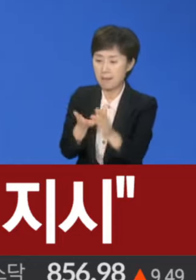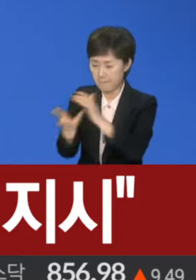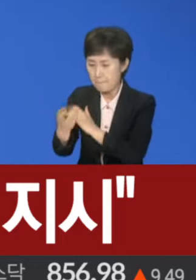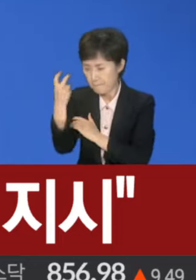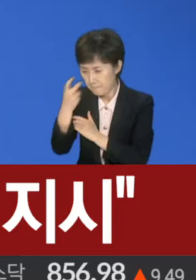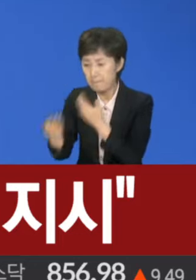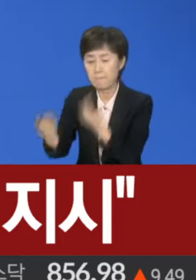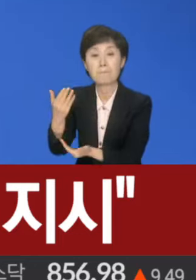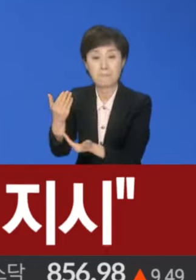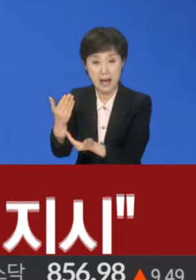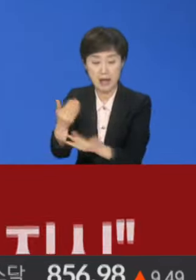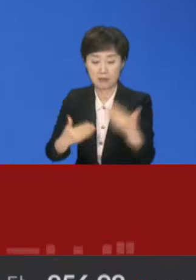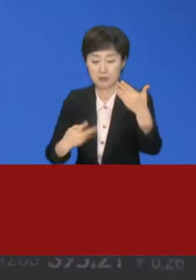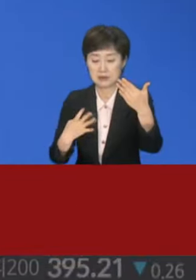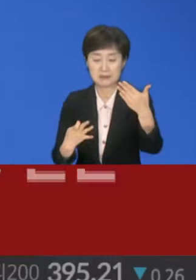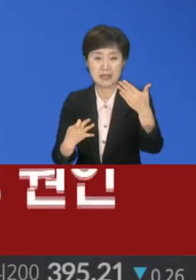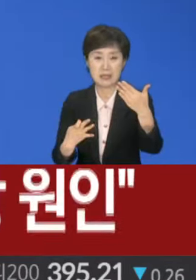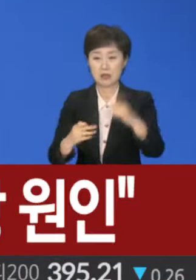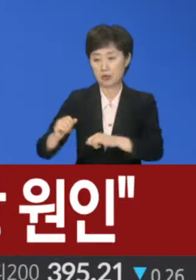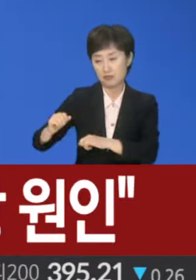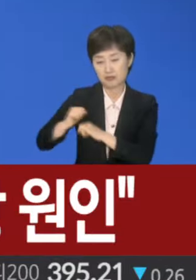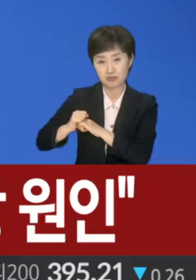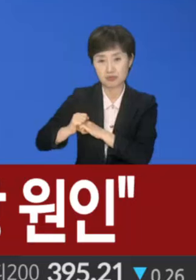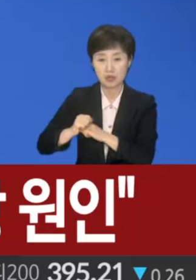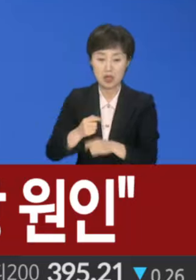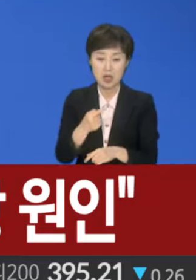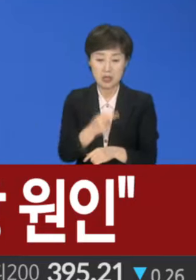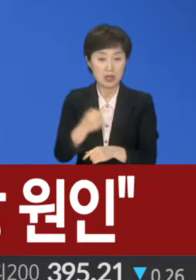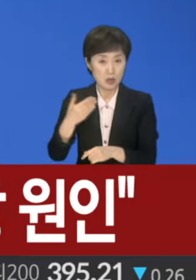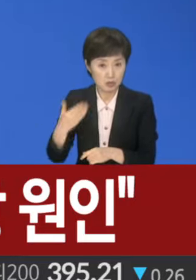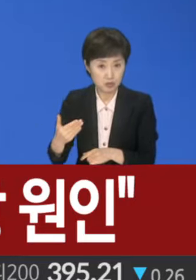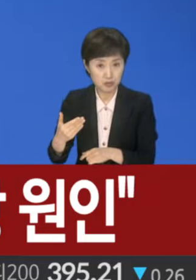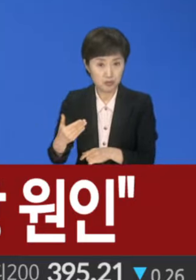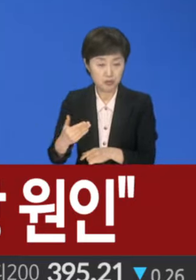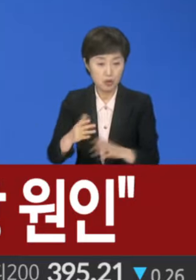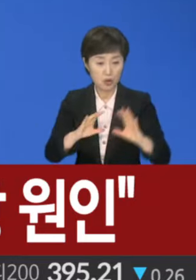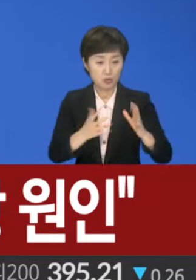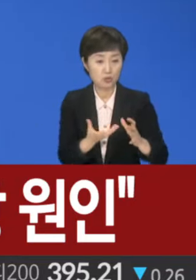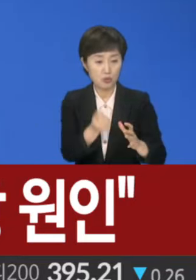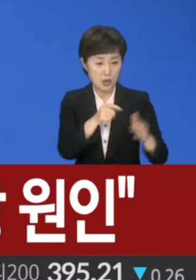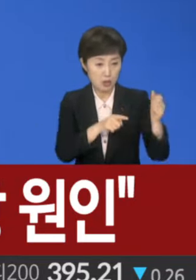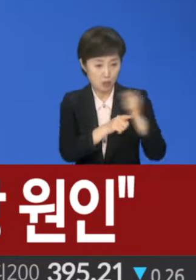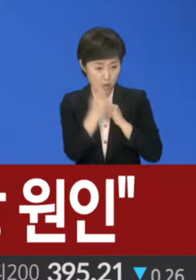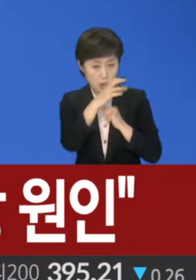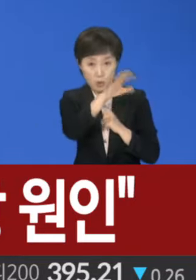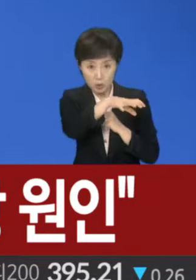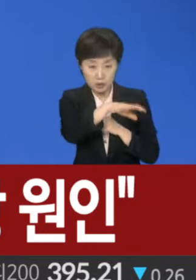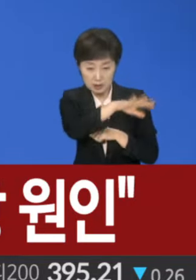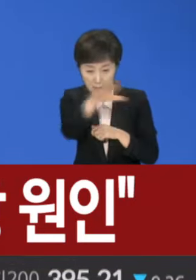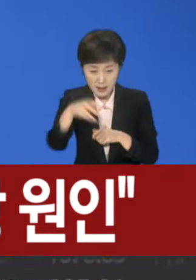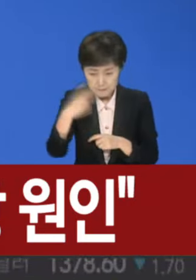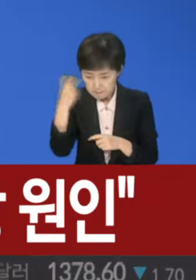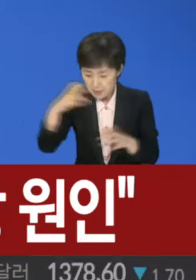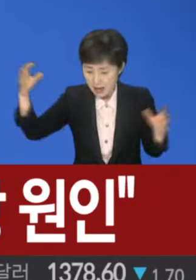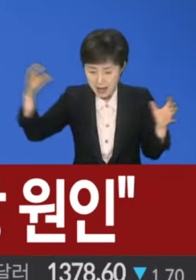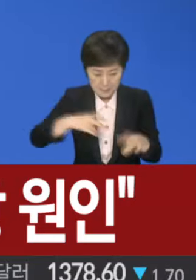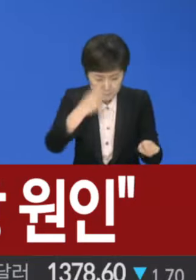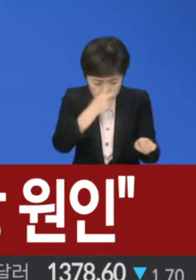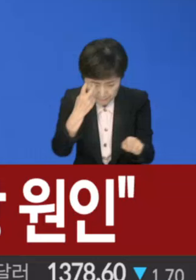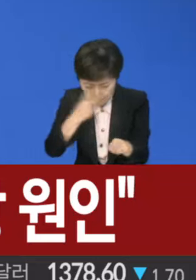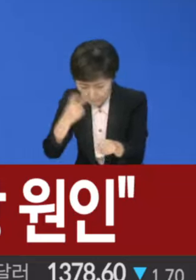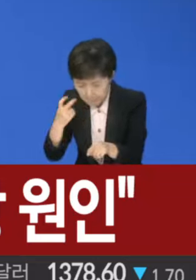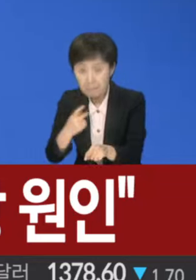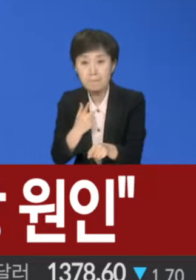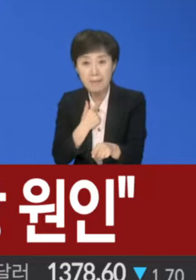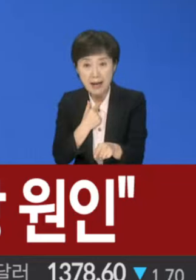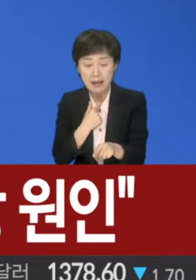9월 14일에는 군, 소방, 국과수, K대학 수사 자문단 등과 함께 사고 현장에서 합동 실황